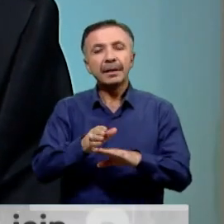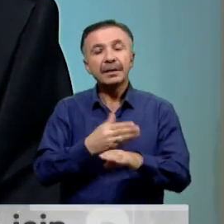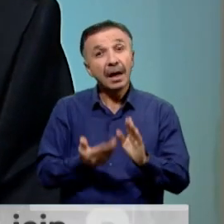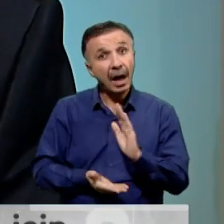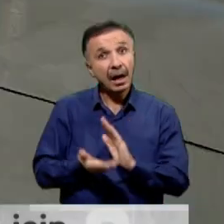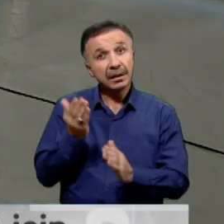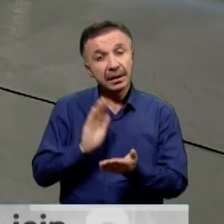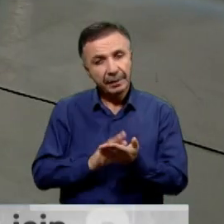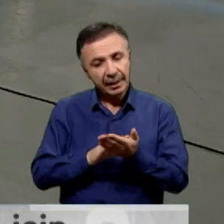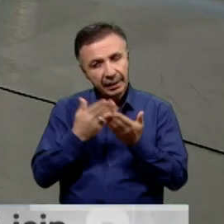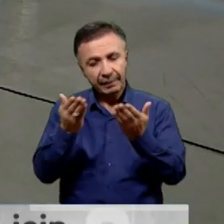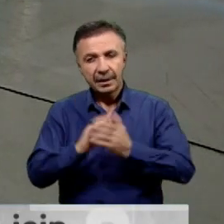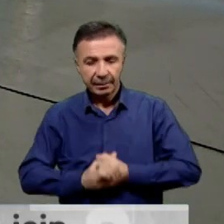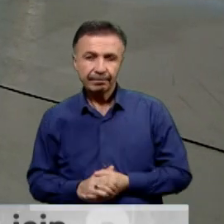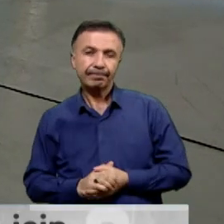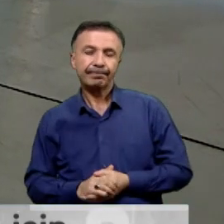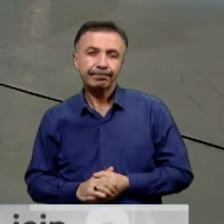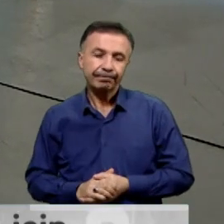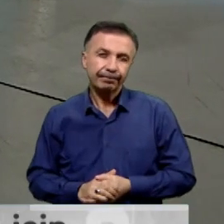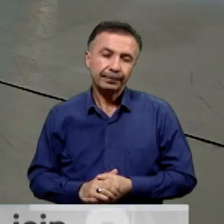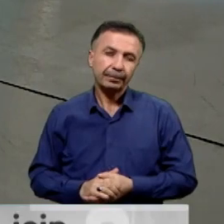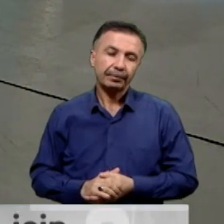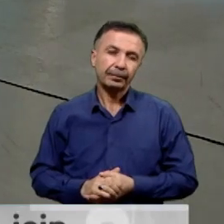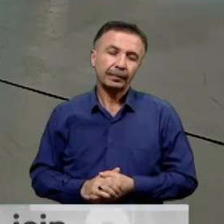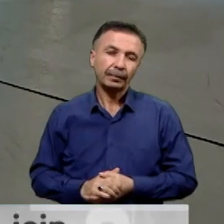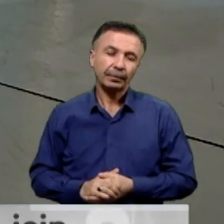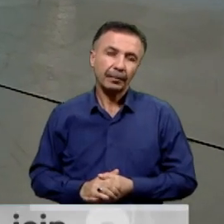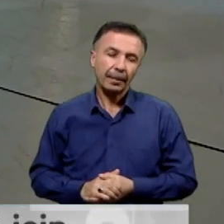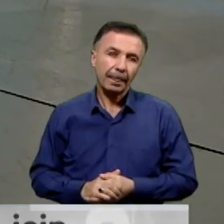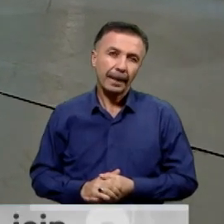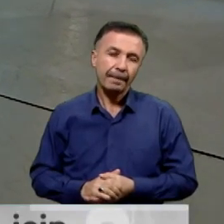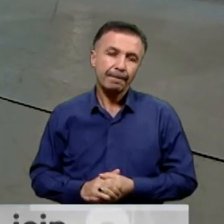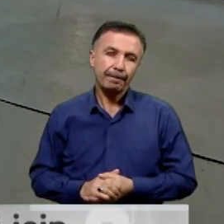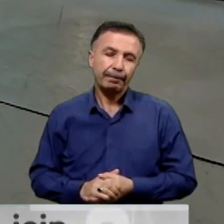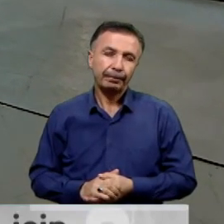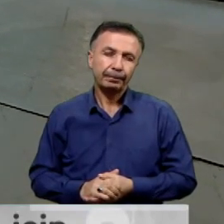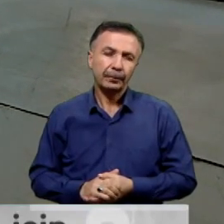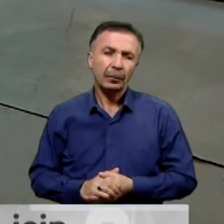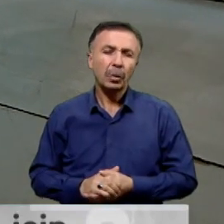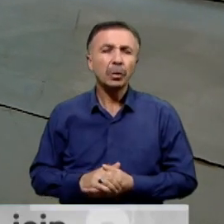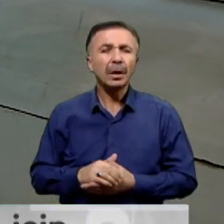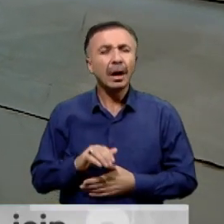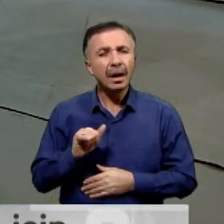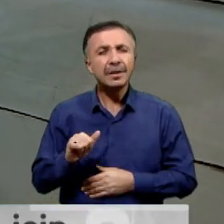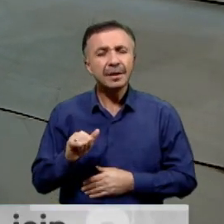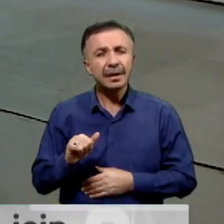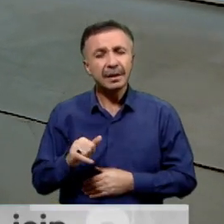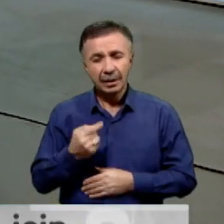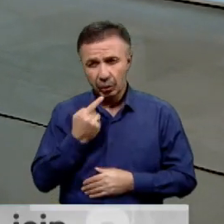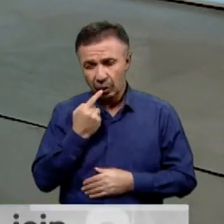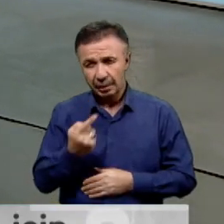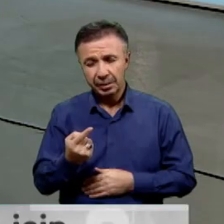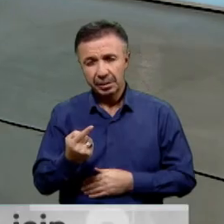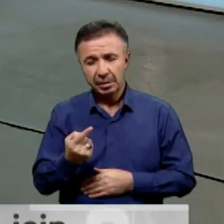oldu? Uyum içinde değil mi? Yani aynı şeyleri ifade ediyor. O da öyle bir tembihte bulunmuş.